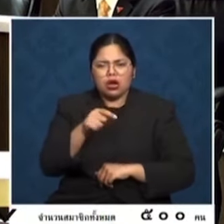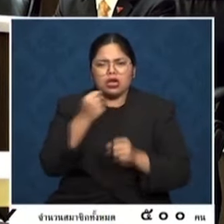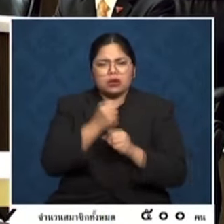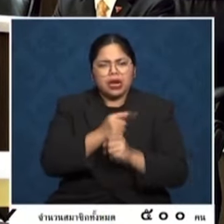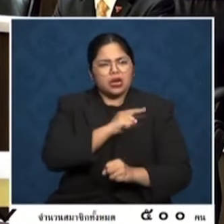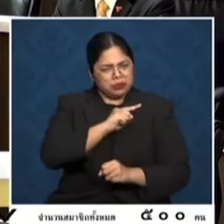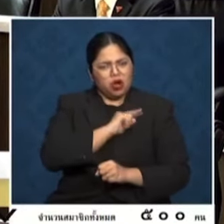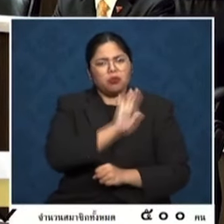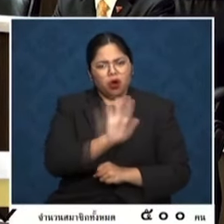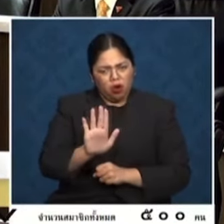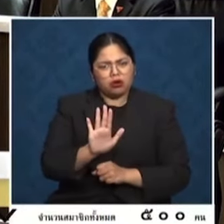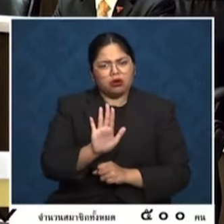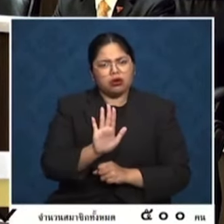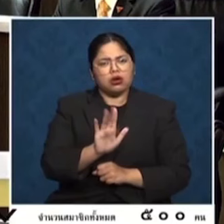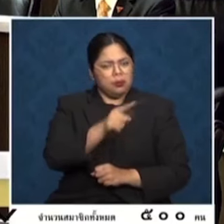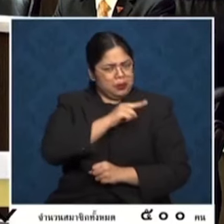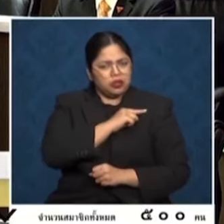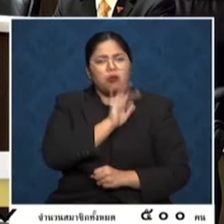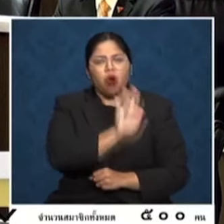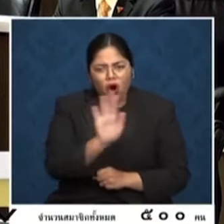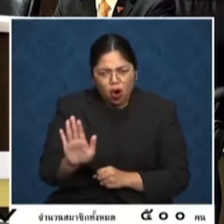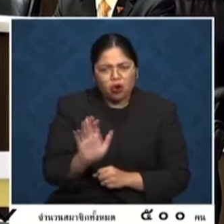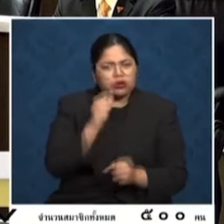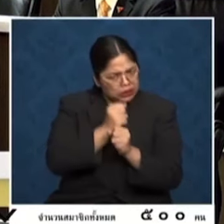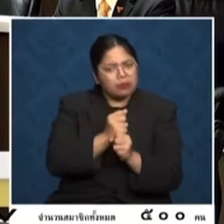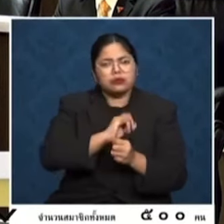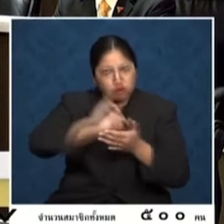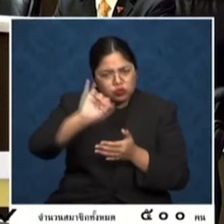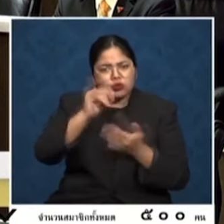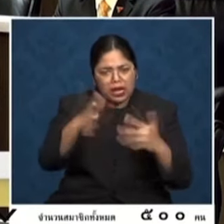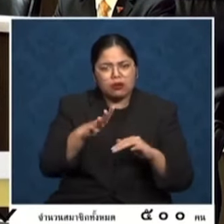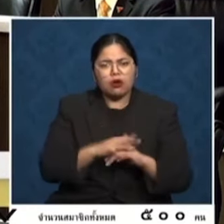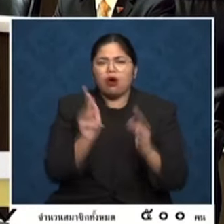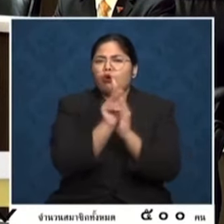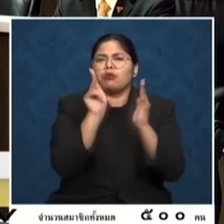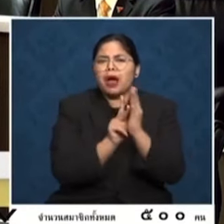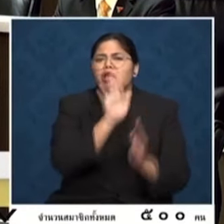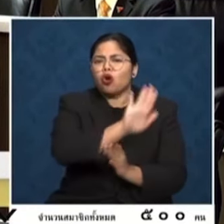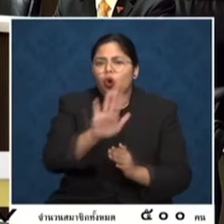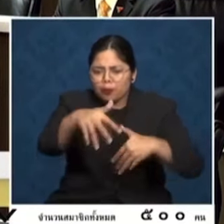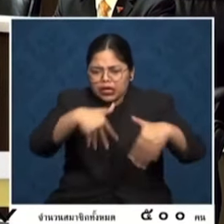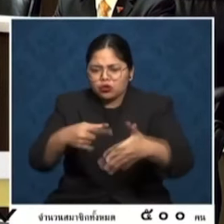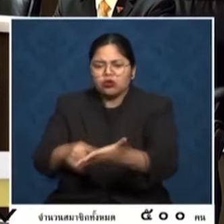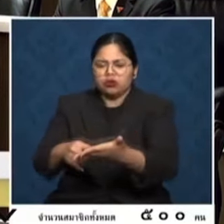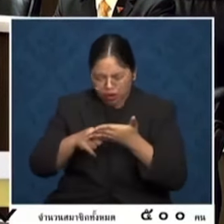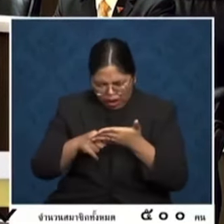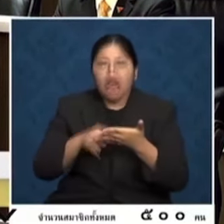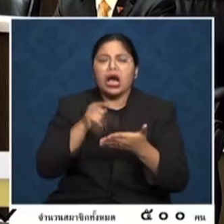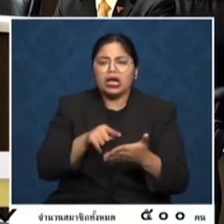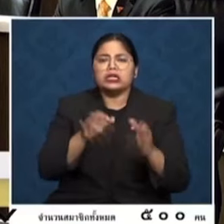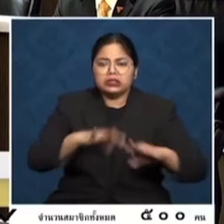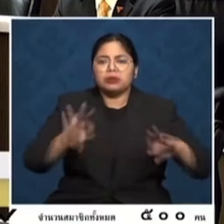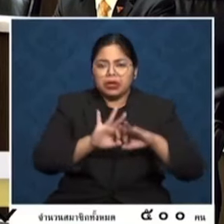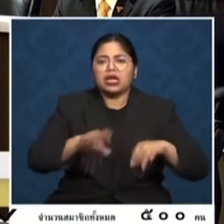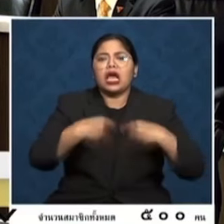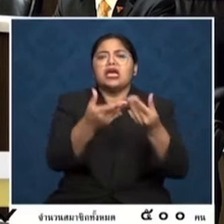พึงกระทำด้วยซ้ำครับหน้าที่ที่พึงกระทำเพราะว่าต้องติดตามกฎหมายของประชาชนด้วยดังนั้นนะครับเรื่องนี้ไม่ควรที่จะม